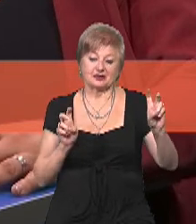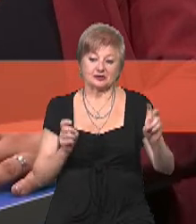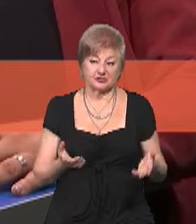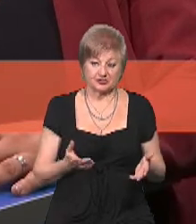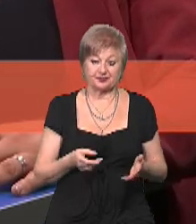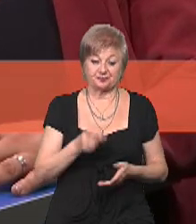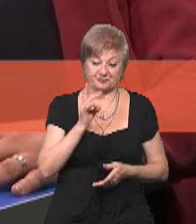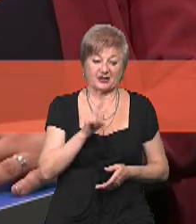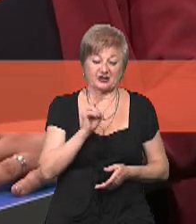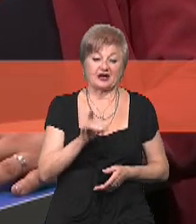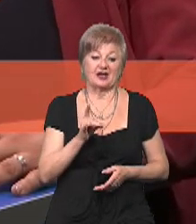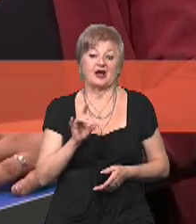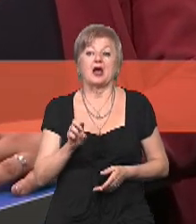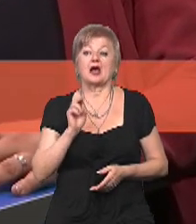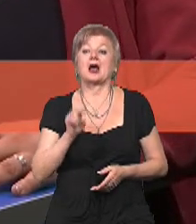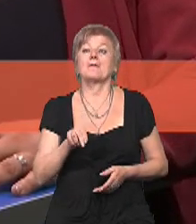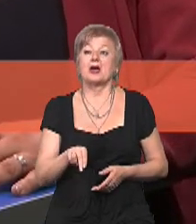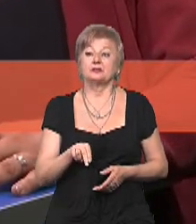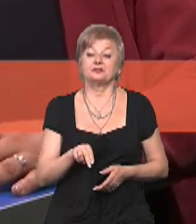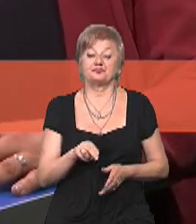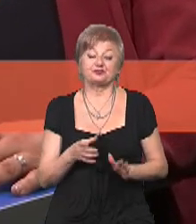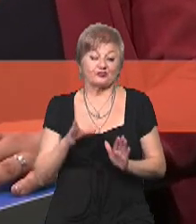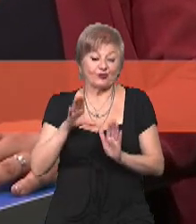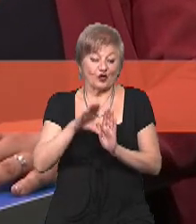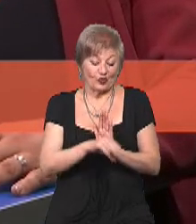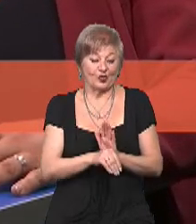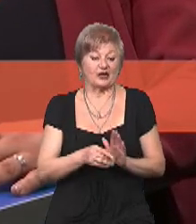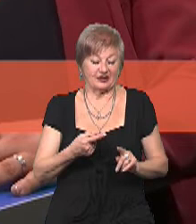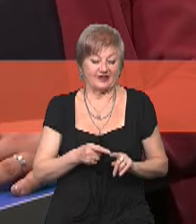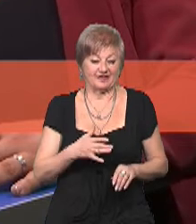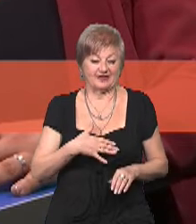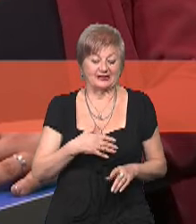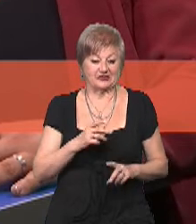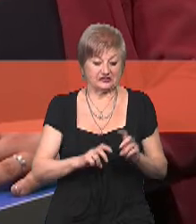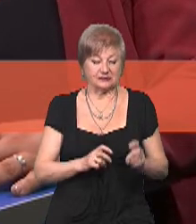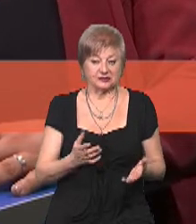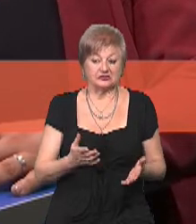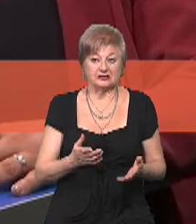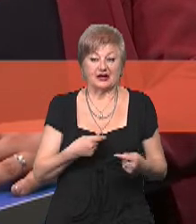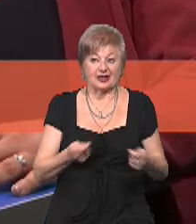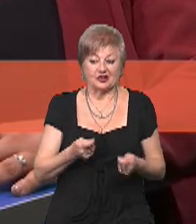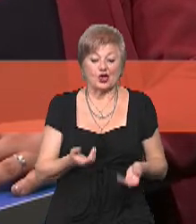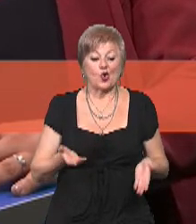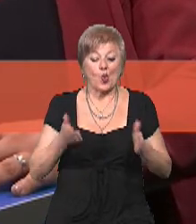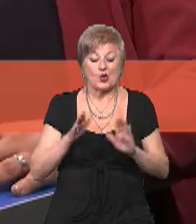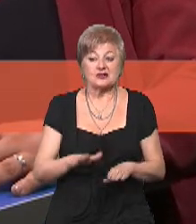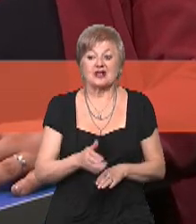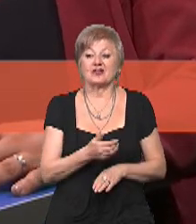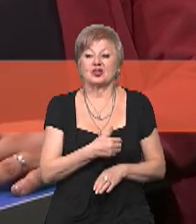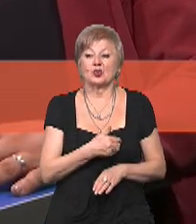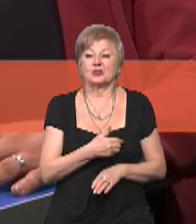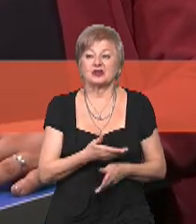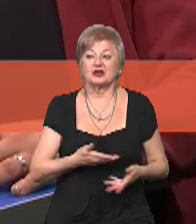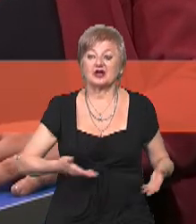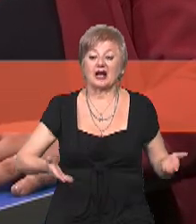кавычках НКРЕ КП, которые, войдя в рынок, полностью обещая оставить хотя бы для нас на